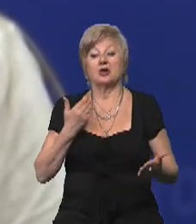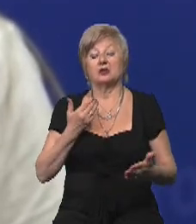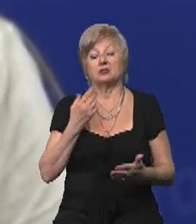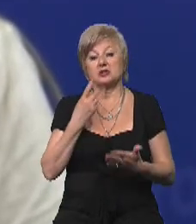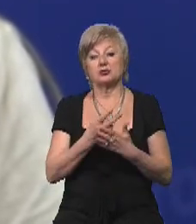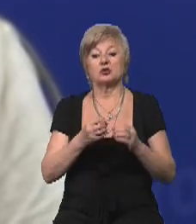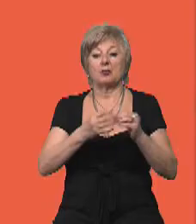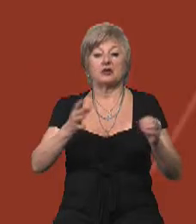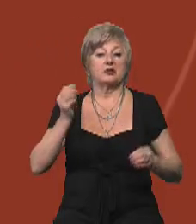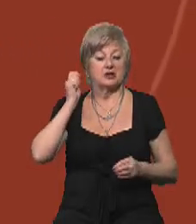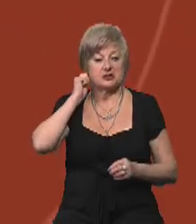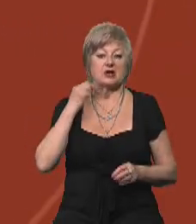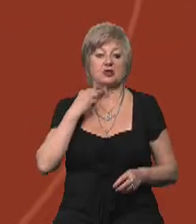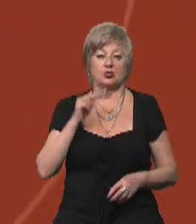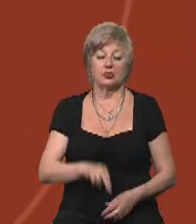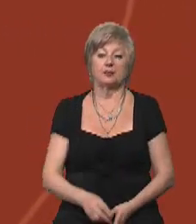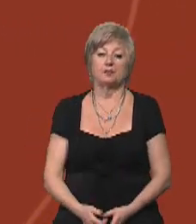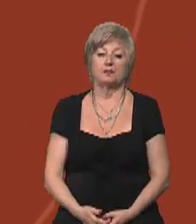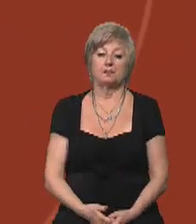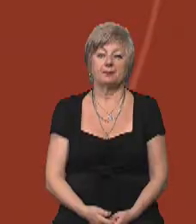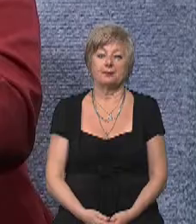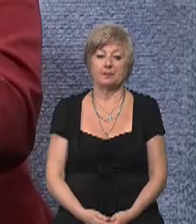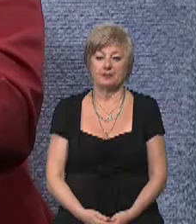15 років позбавлення волі.